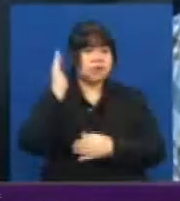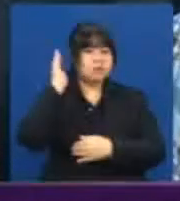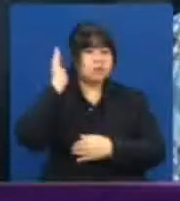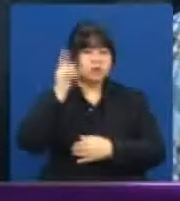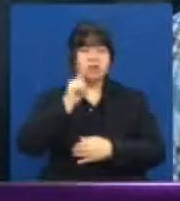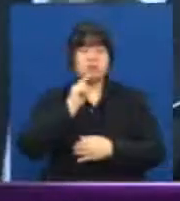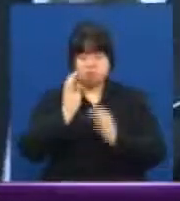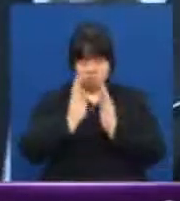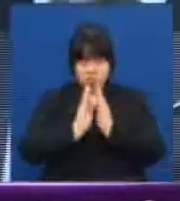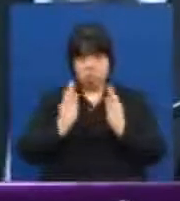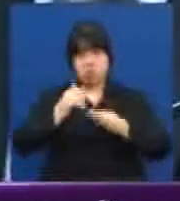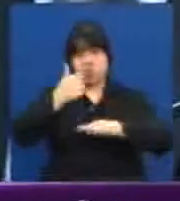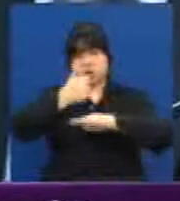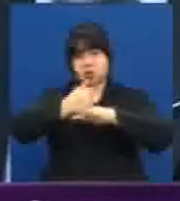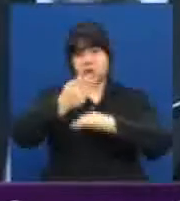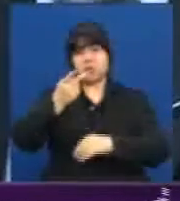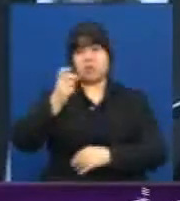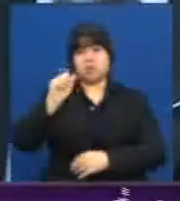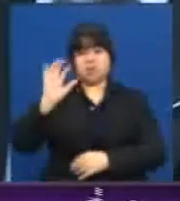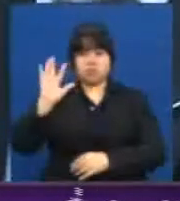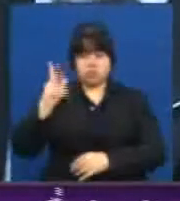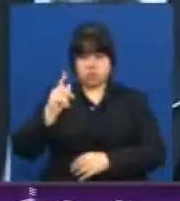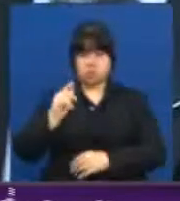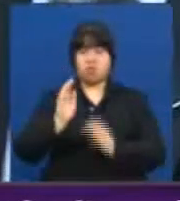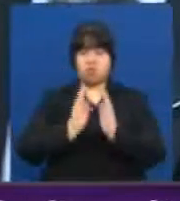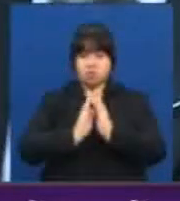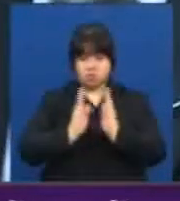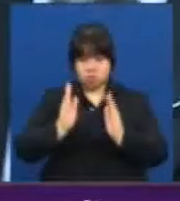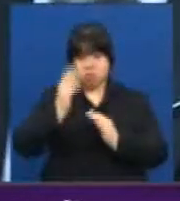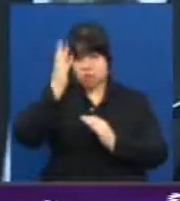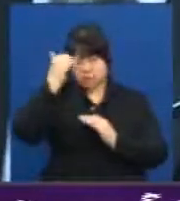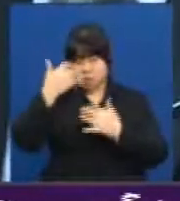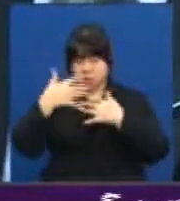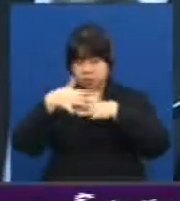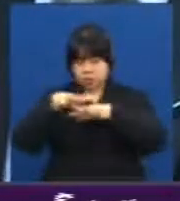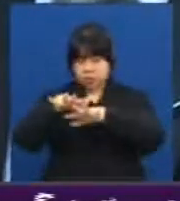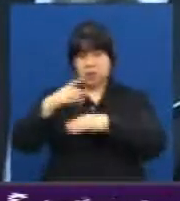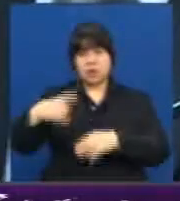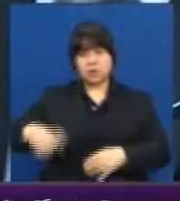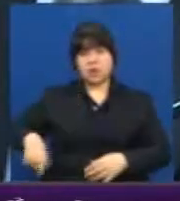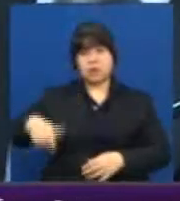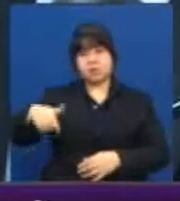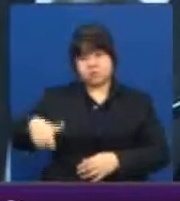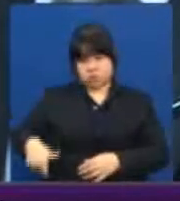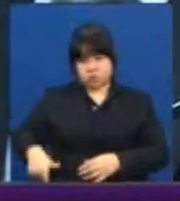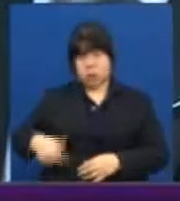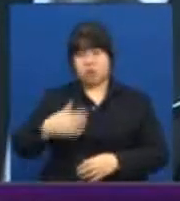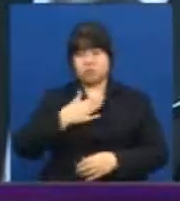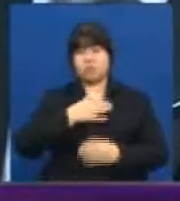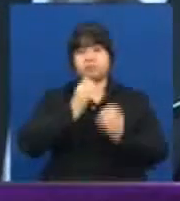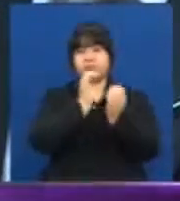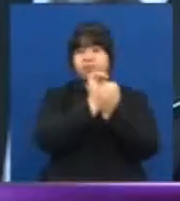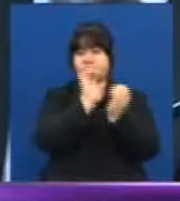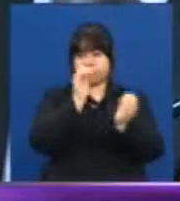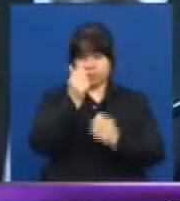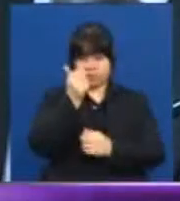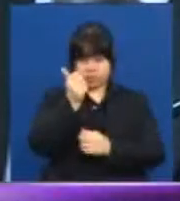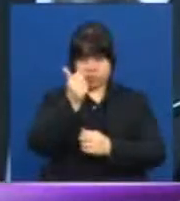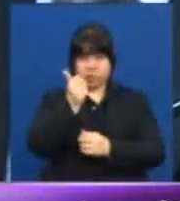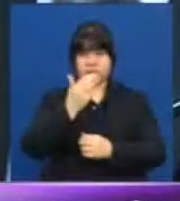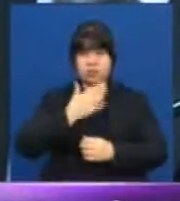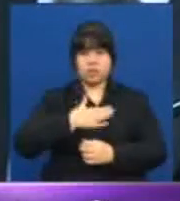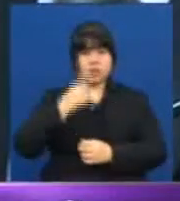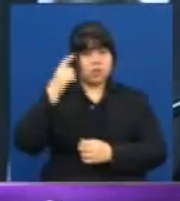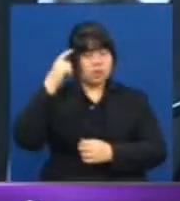ขอบคุณพลเอกประยุทธ์จันโอชาหัวหน้าคสชที่ช่วยประสานไปยังกัมพูชาค่ะจนได้รับการปล่อยตัวซึ่งส่วนตัว